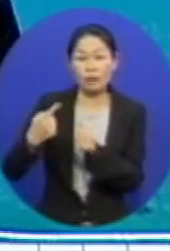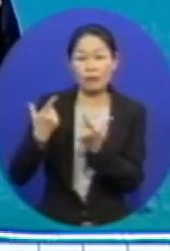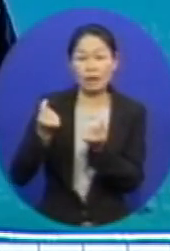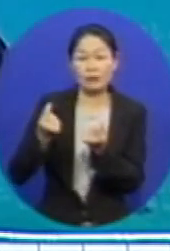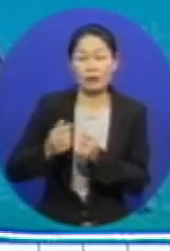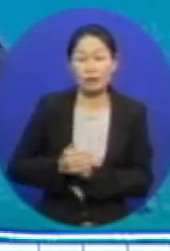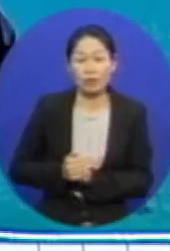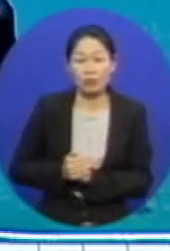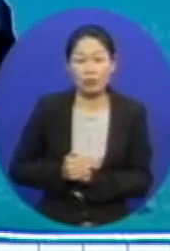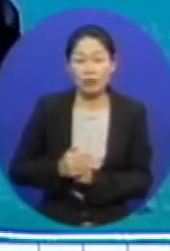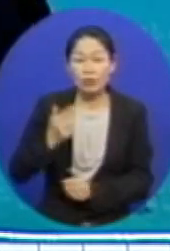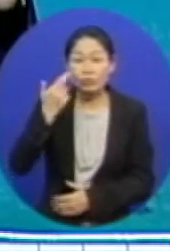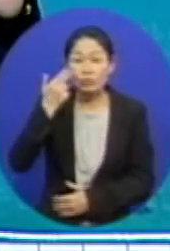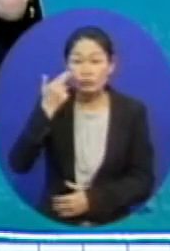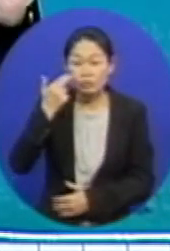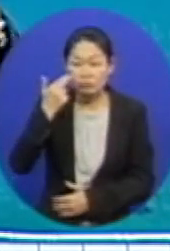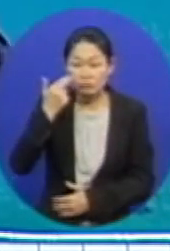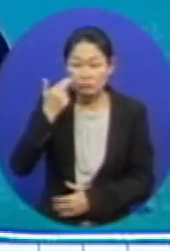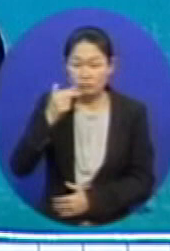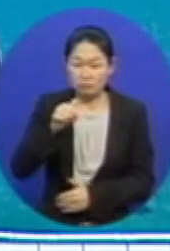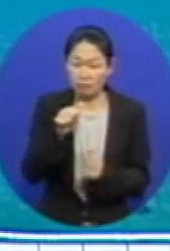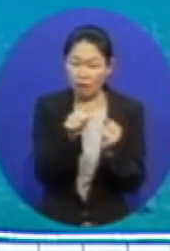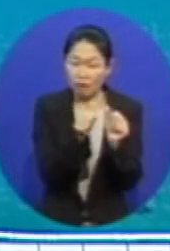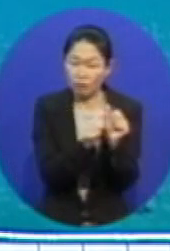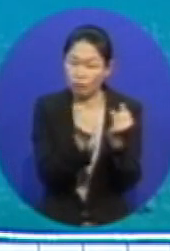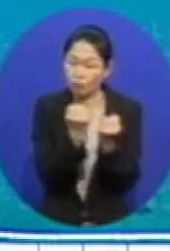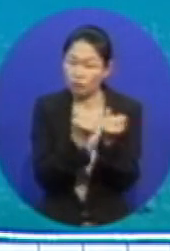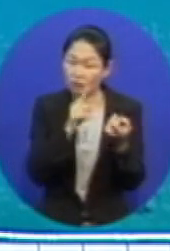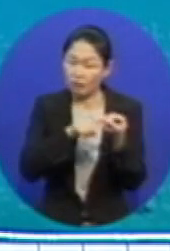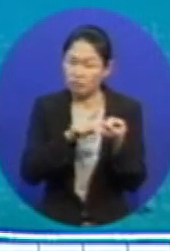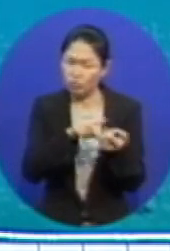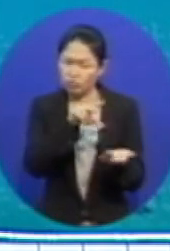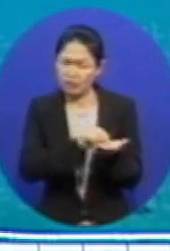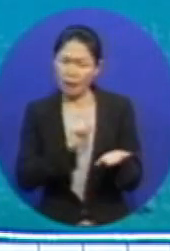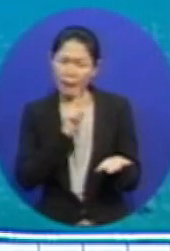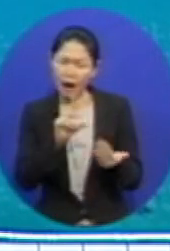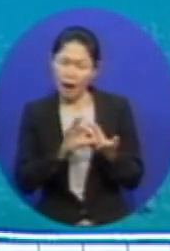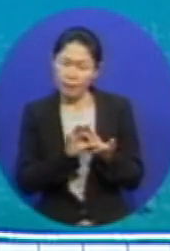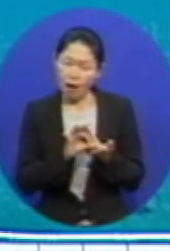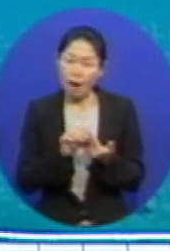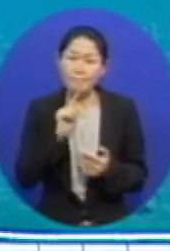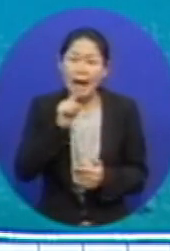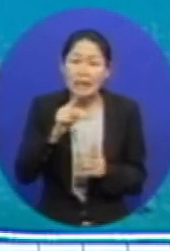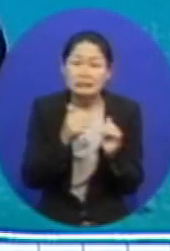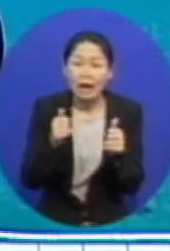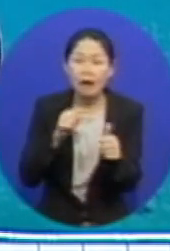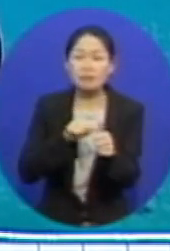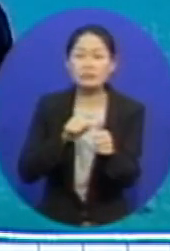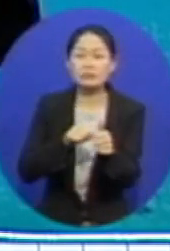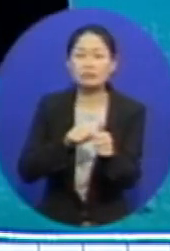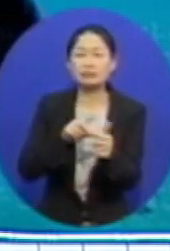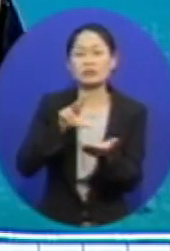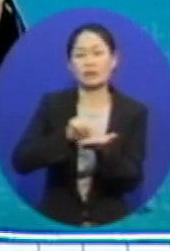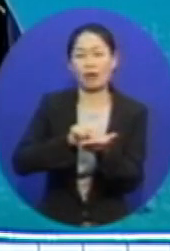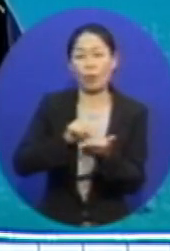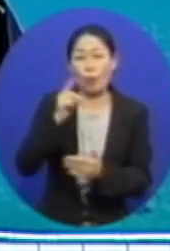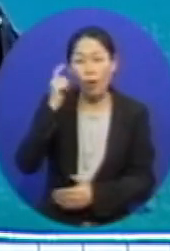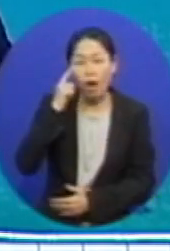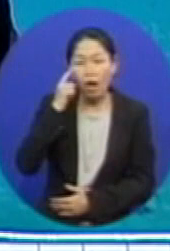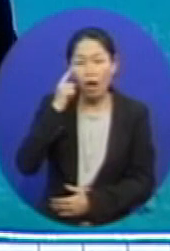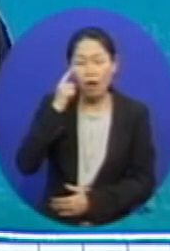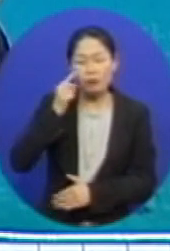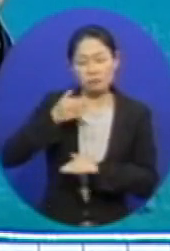동성애를 문제로 이야기하면 그 사람의 문제에요 왜 서성 익숙해진